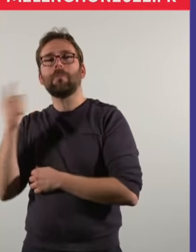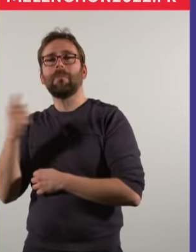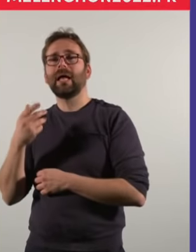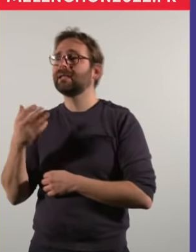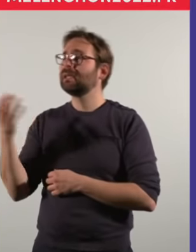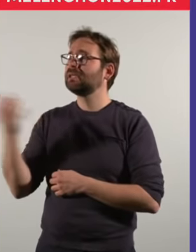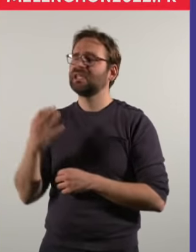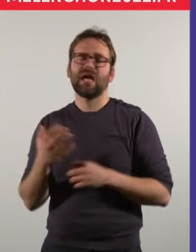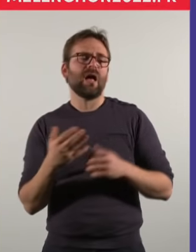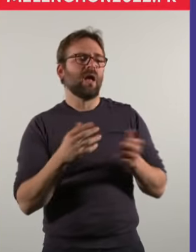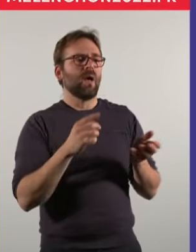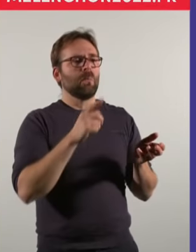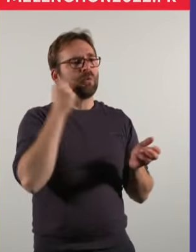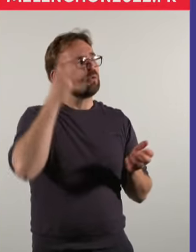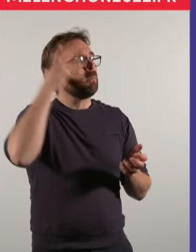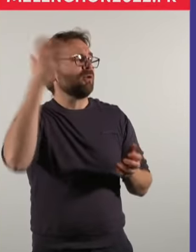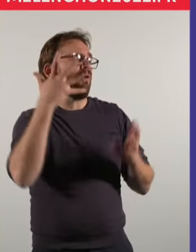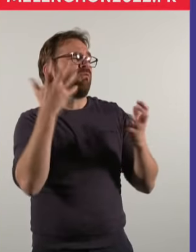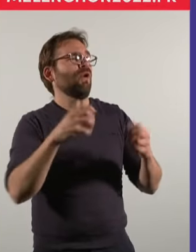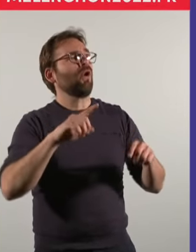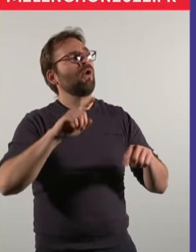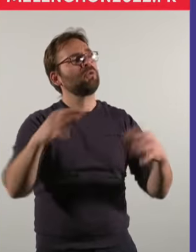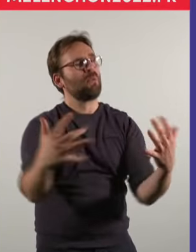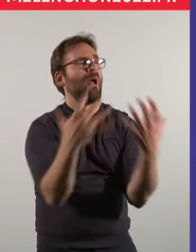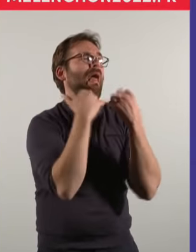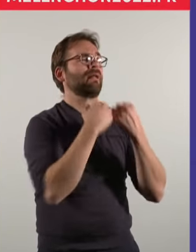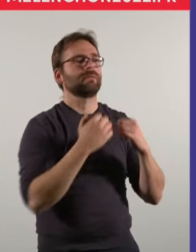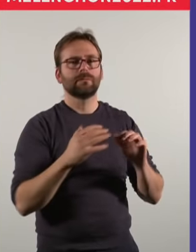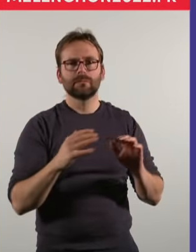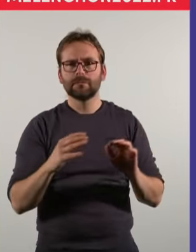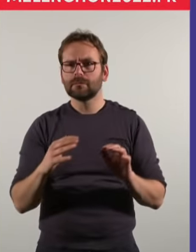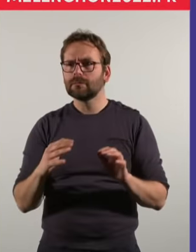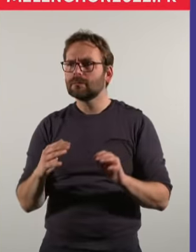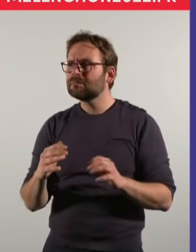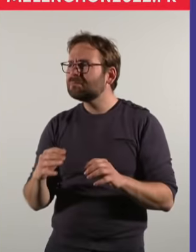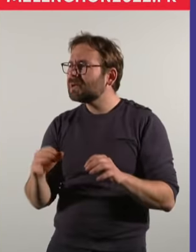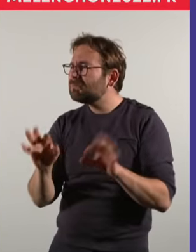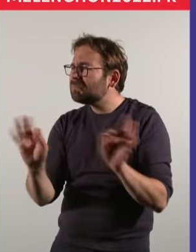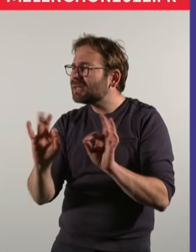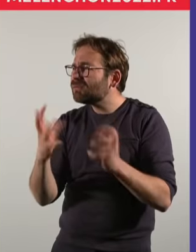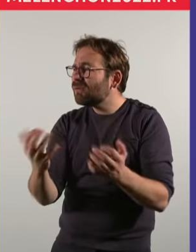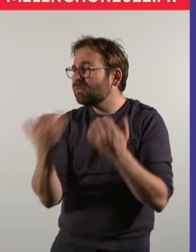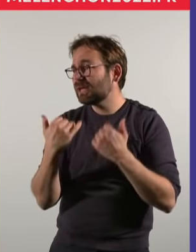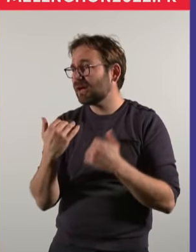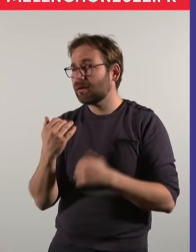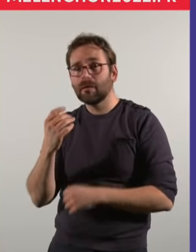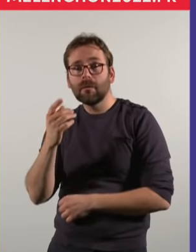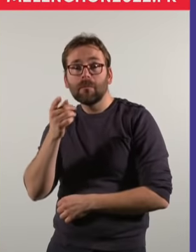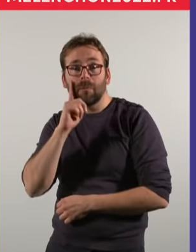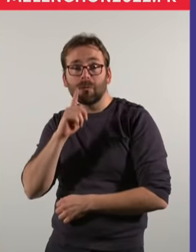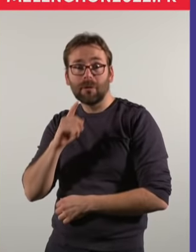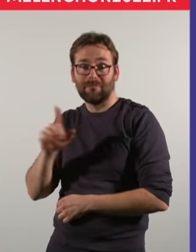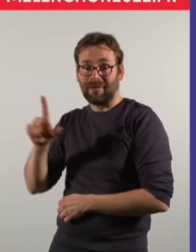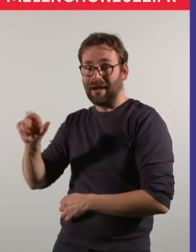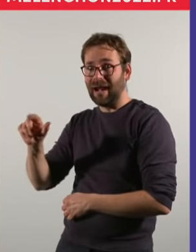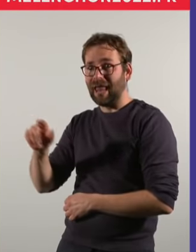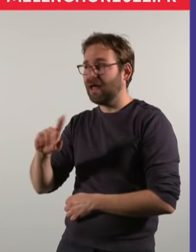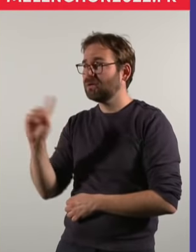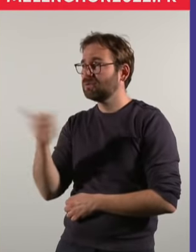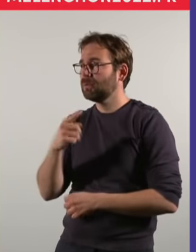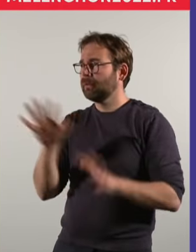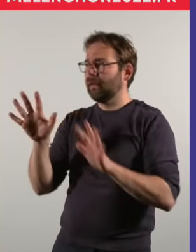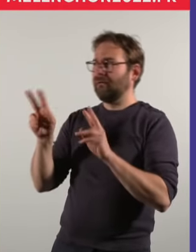tout le monde vienne ». Non, mais ce qu'elle n'a pas compris, c'est que personne ne veut venir. D'abord parce qu'elle est là et que ça dégoûte tout le monde.